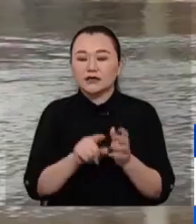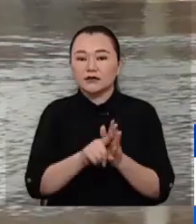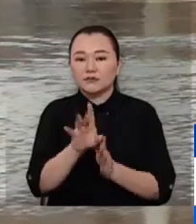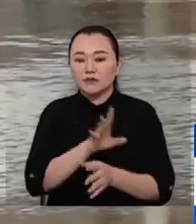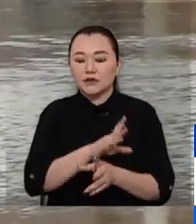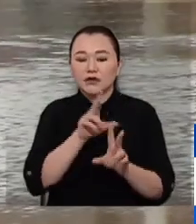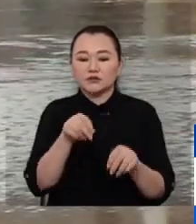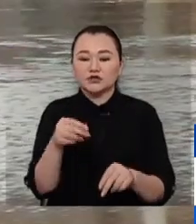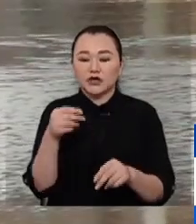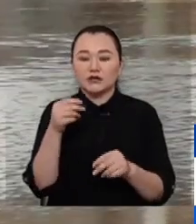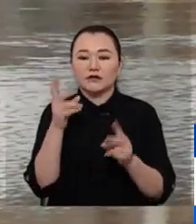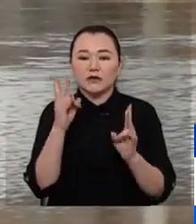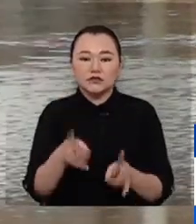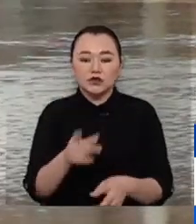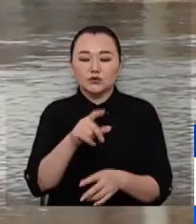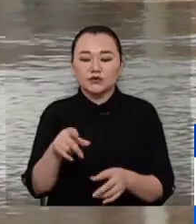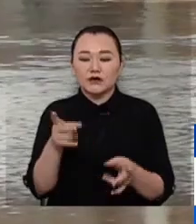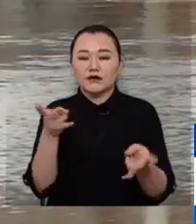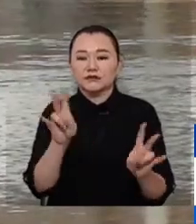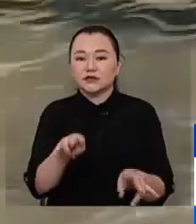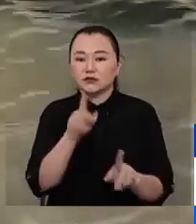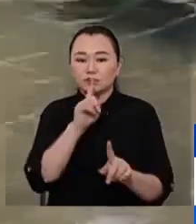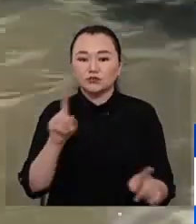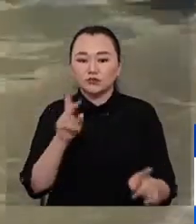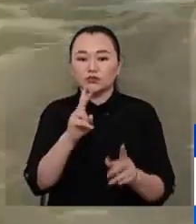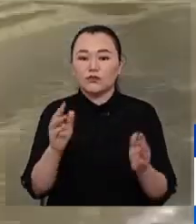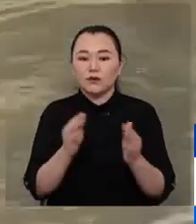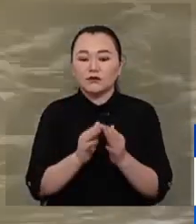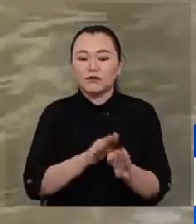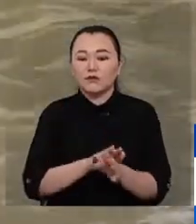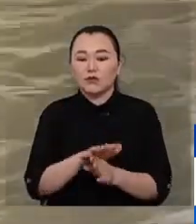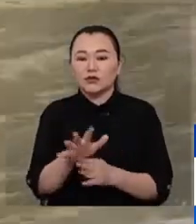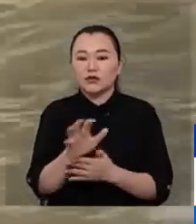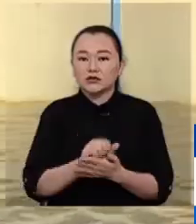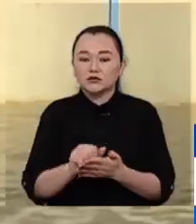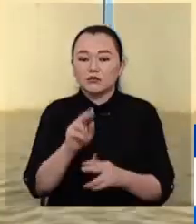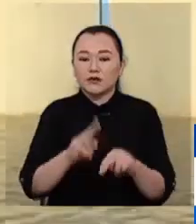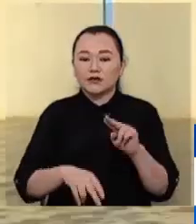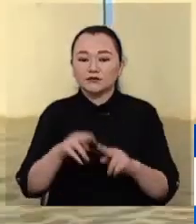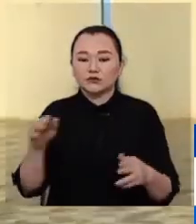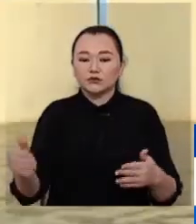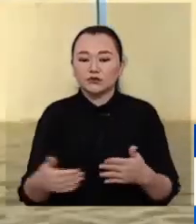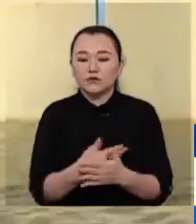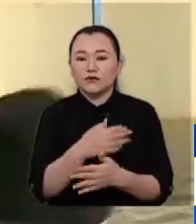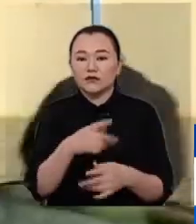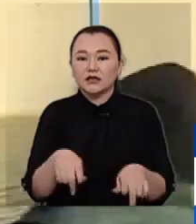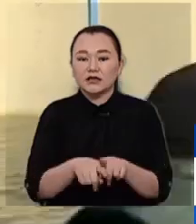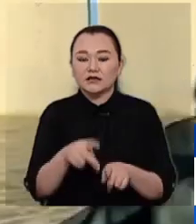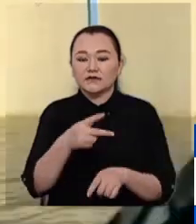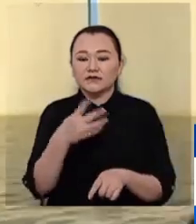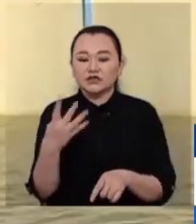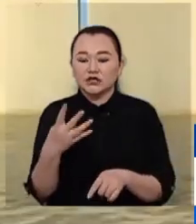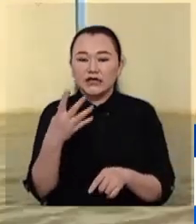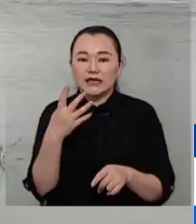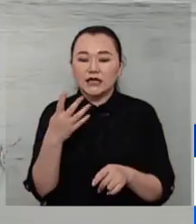обещают, что не оставят пострадавших в беде. Тем, чьи дома полностью разрушены, построят новые, а таких 24.